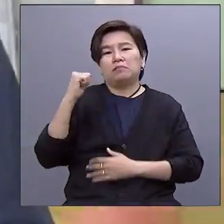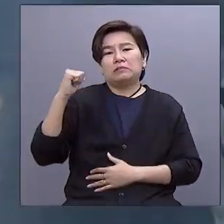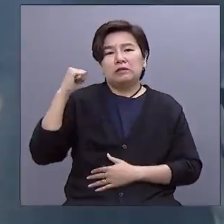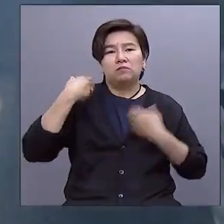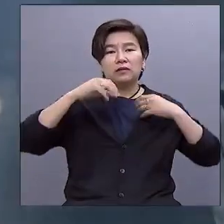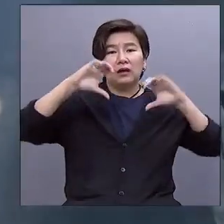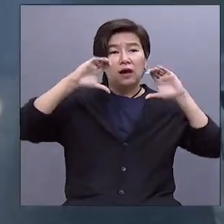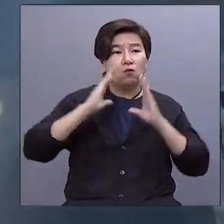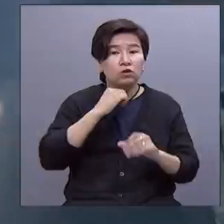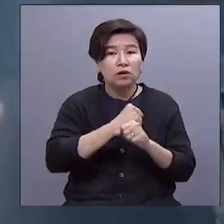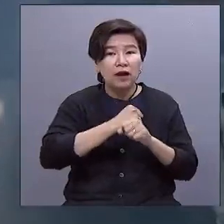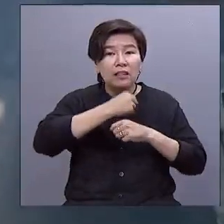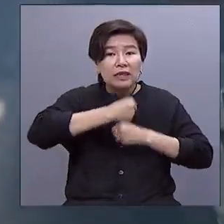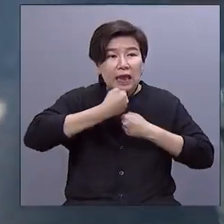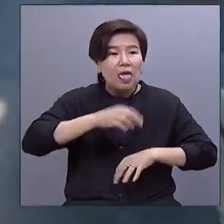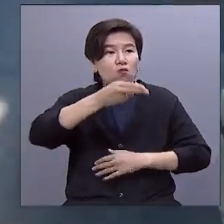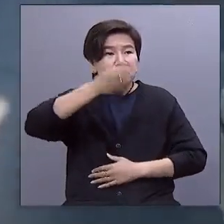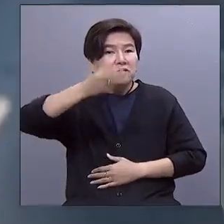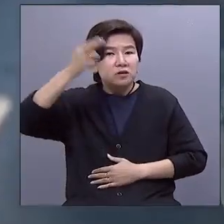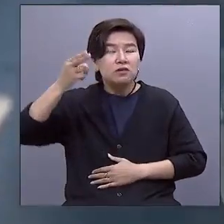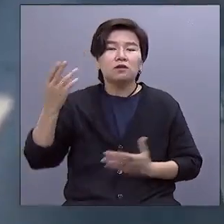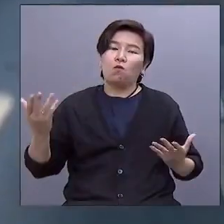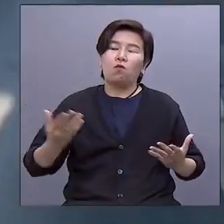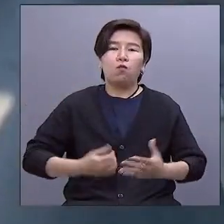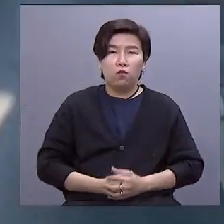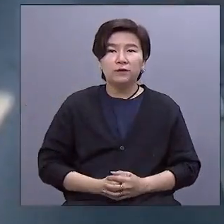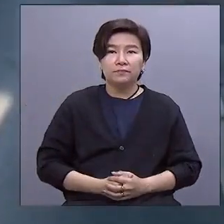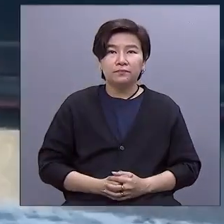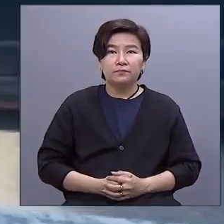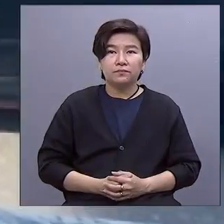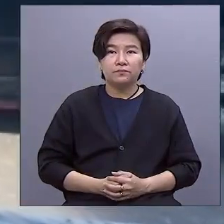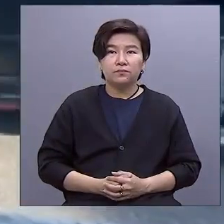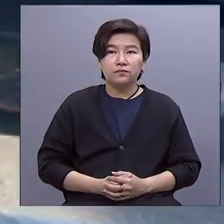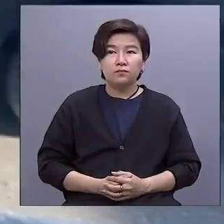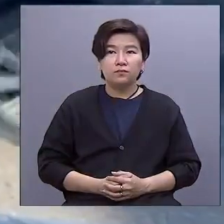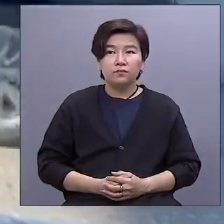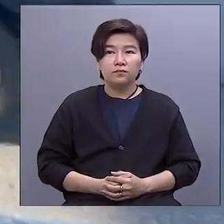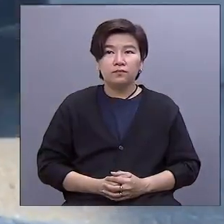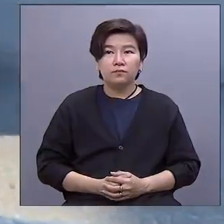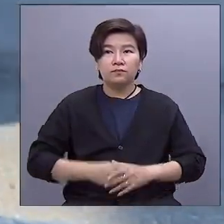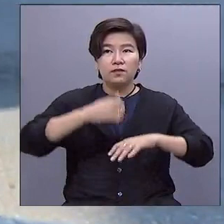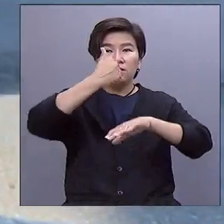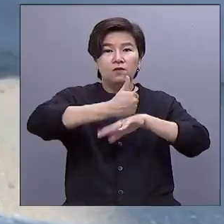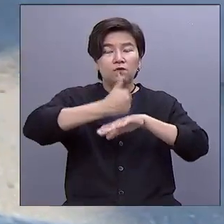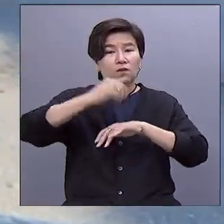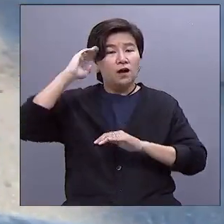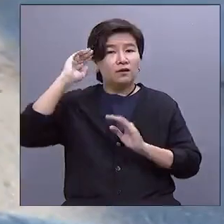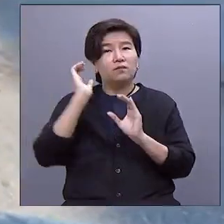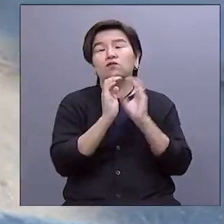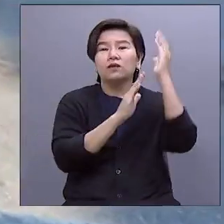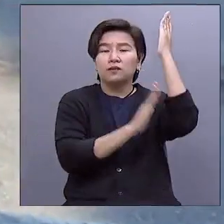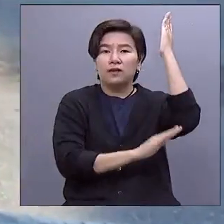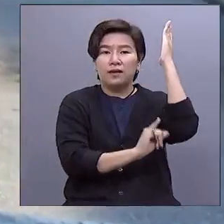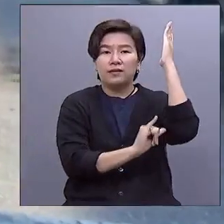ษียณเนาะ พลตำรวจตรีเสกสรรชูรังสฤทธิ์นะครับผู้บังคับการตำรวจภูธรจังหวัดยะล